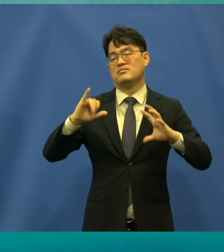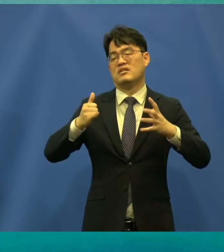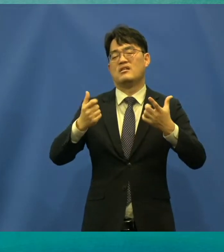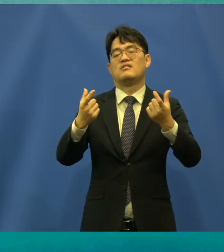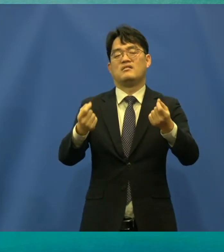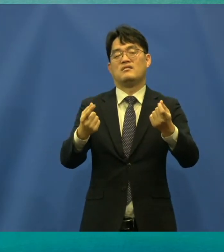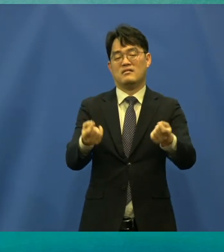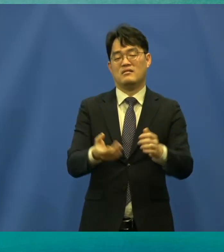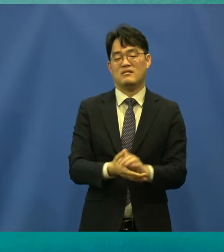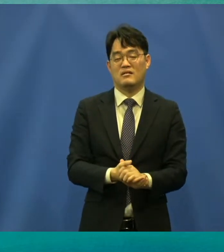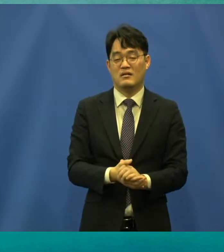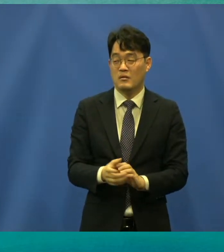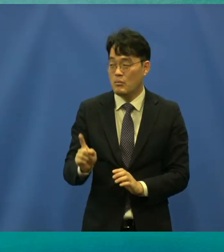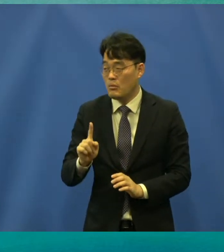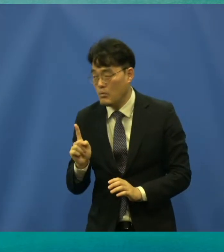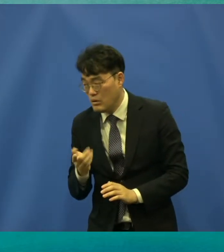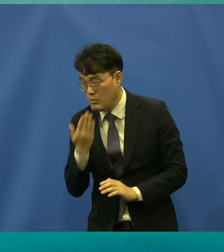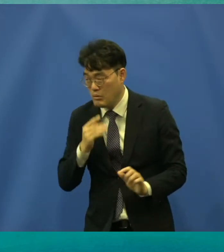매여 살아가고 있습니다.